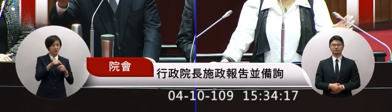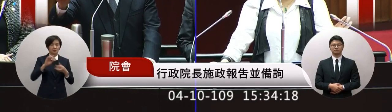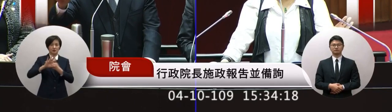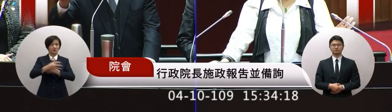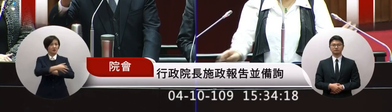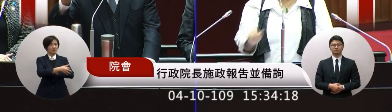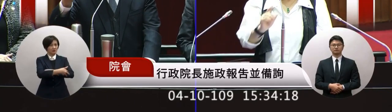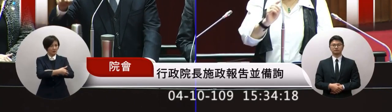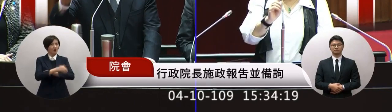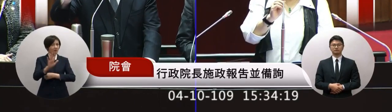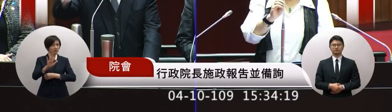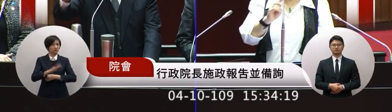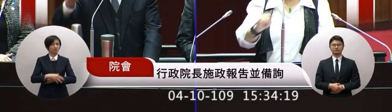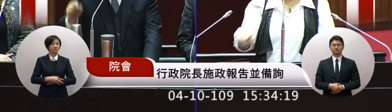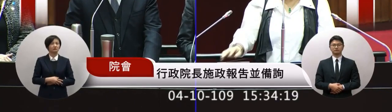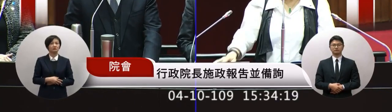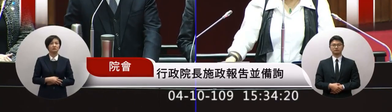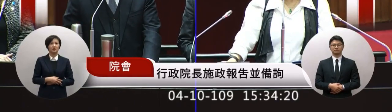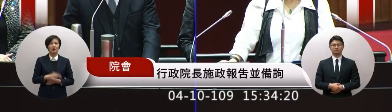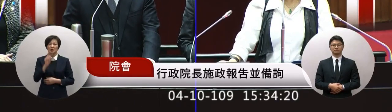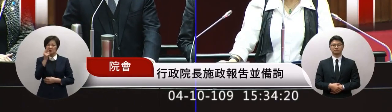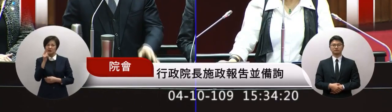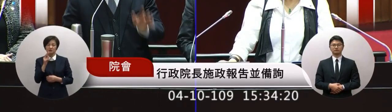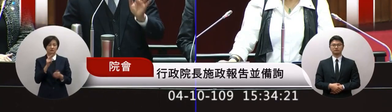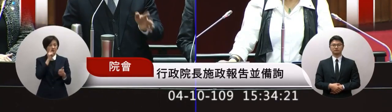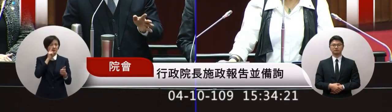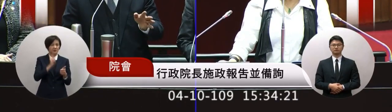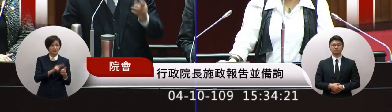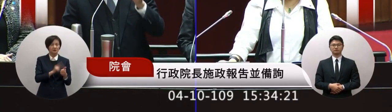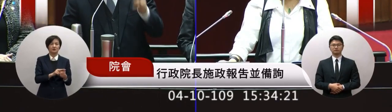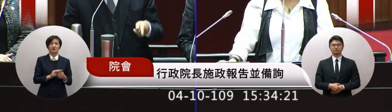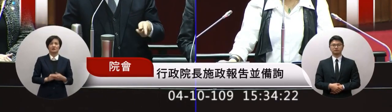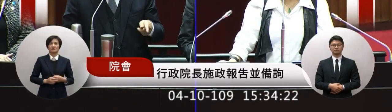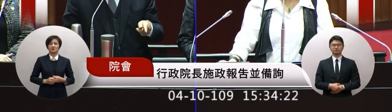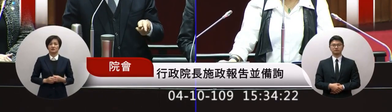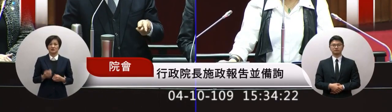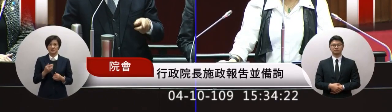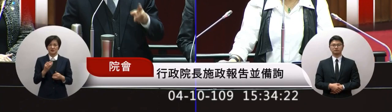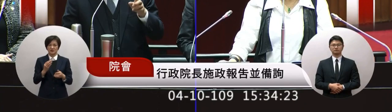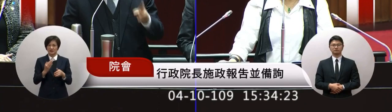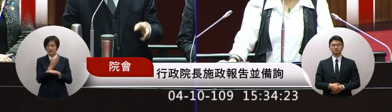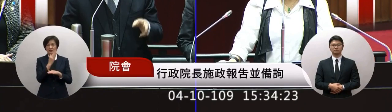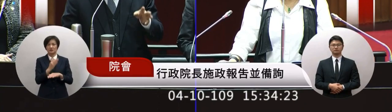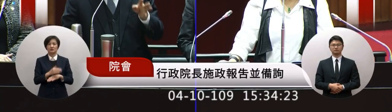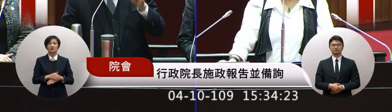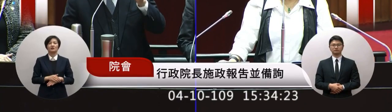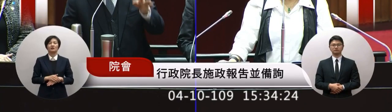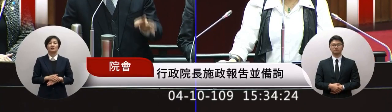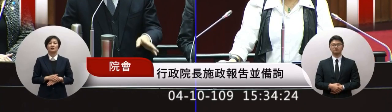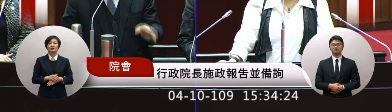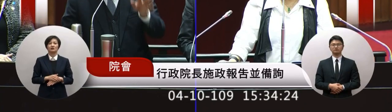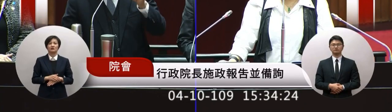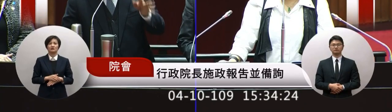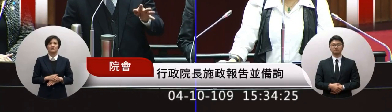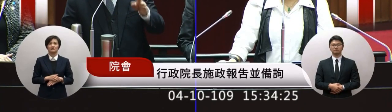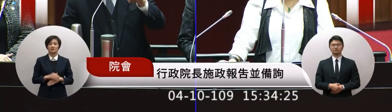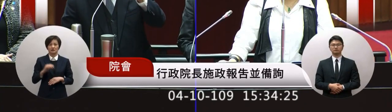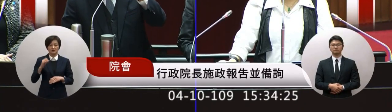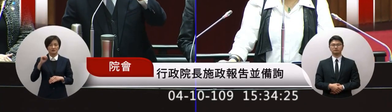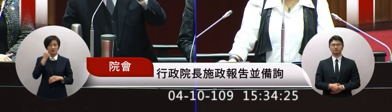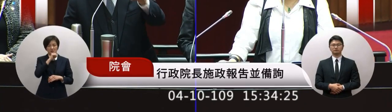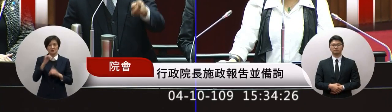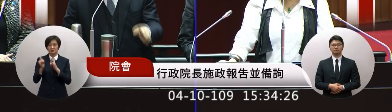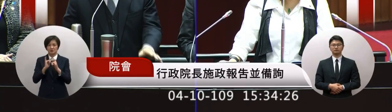不合人道对移工或者看护过分的话，其实变成全社会